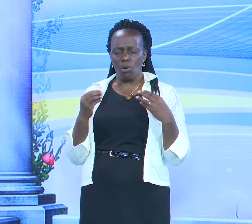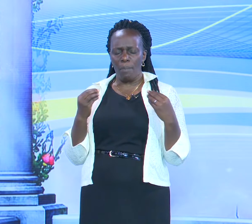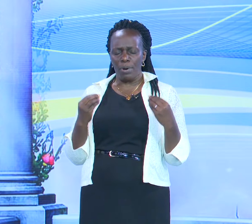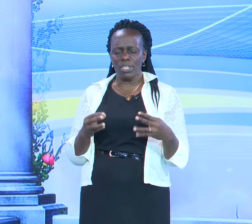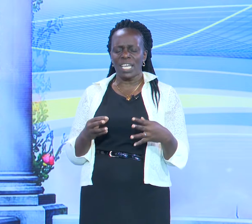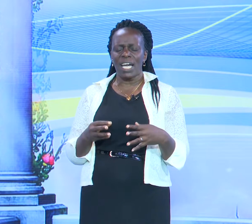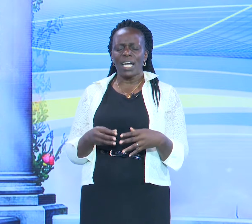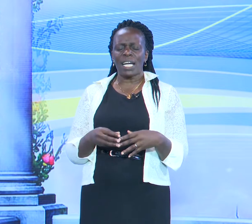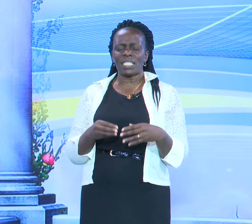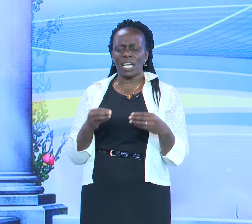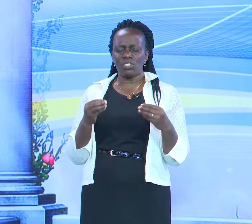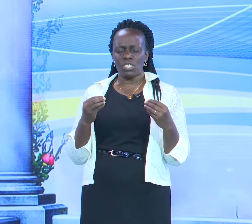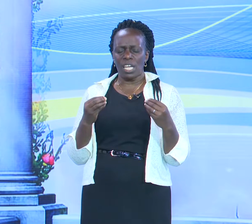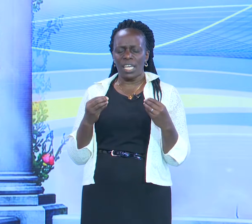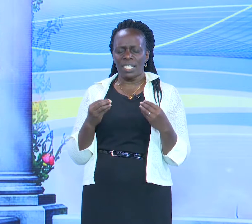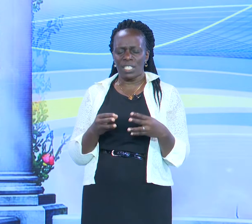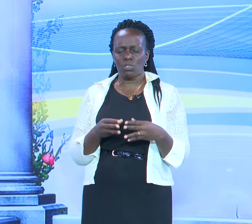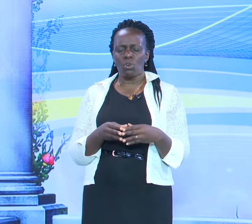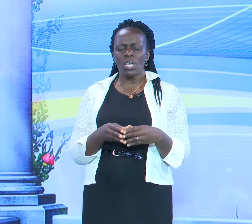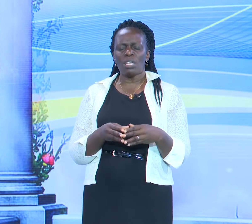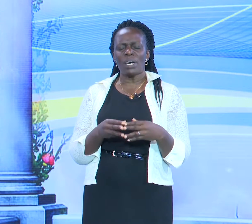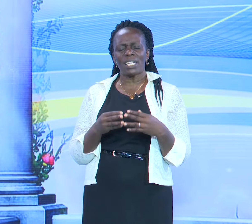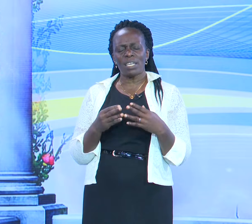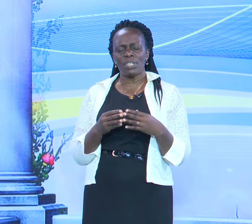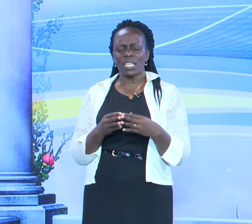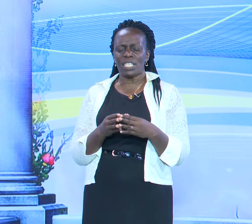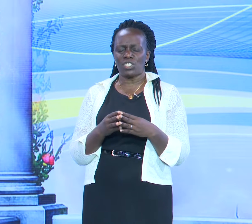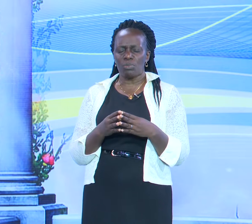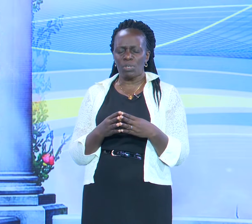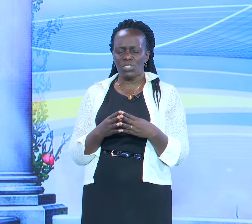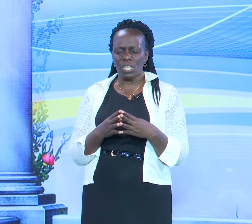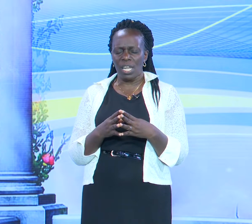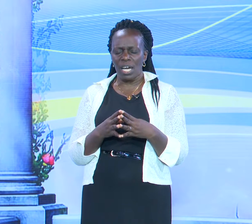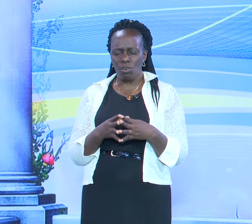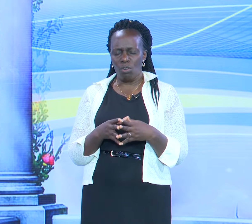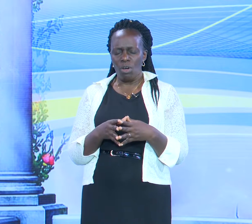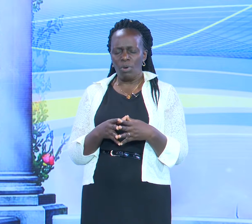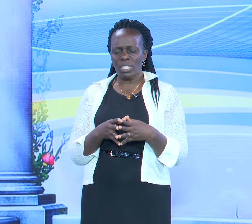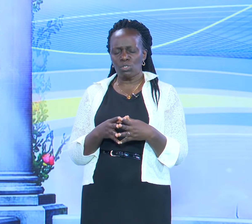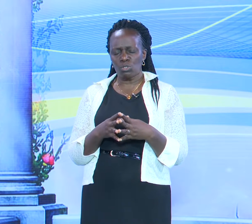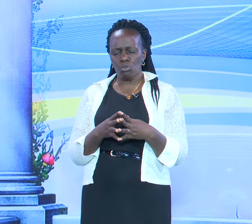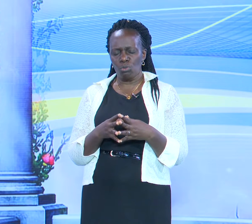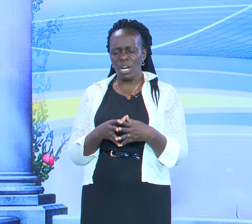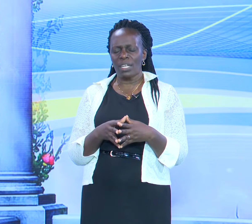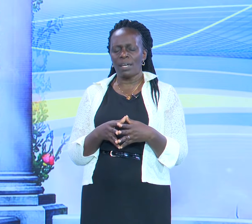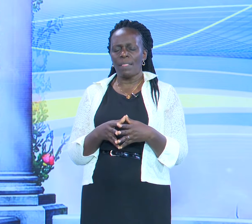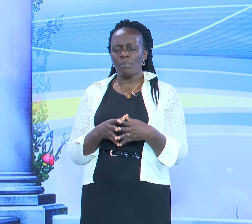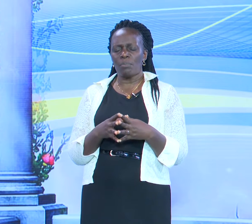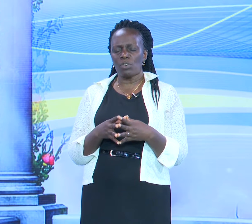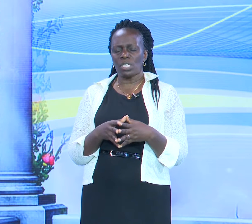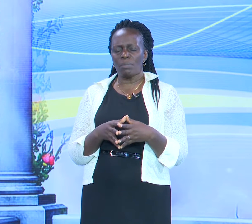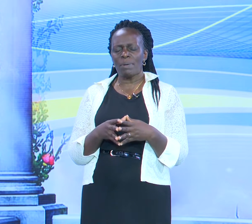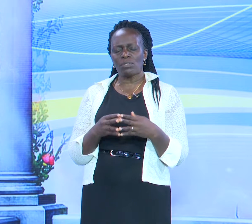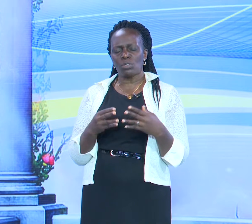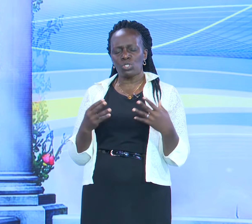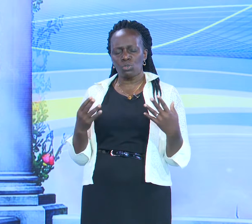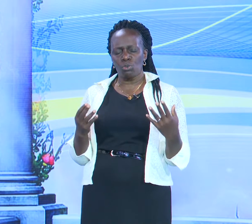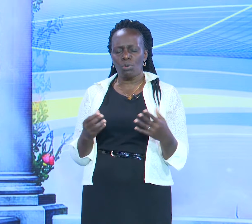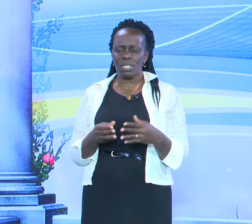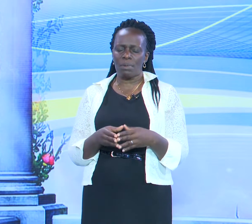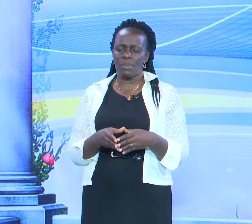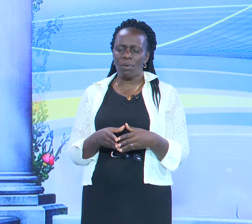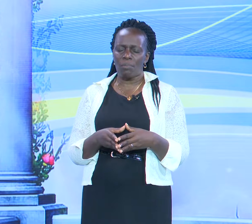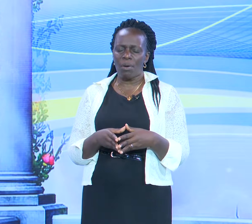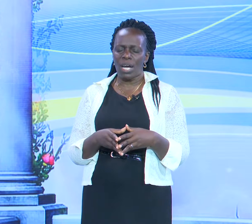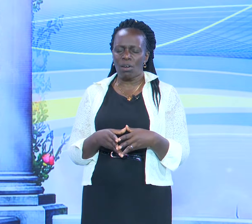na utawaponya katika jina la Yesu. Libarikiwe na liheshimiwe jina lako. Wacha tushukuru Bwana pamoja. Baba, tunakushukuru